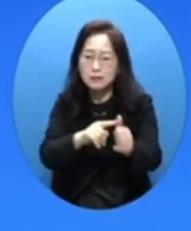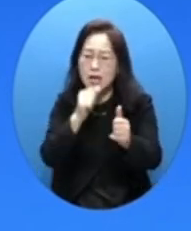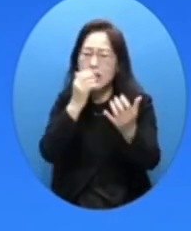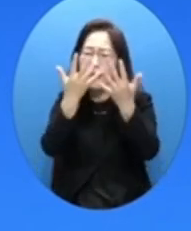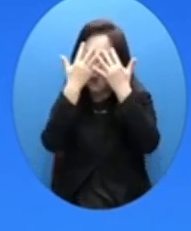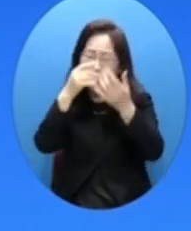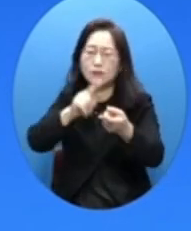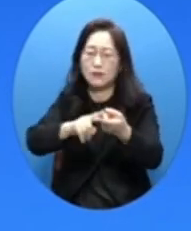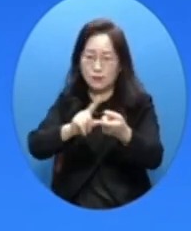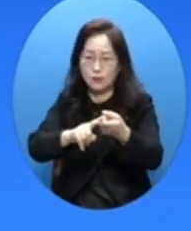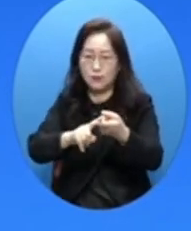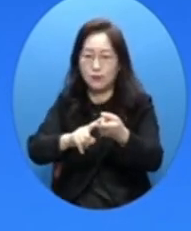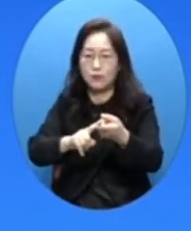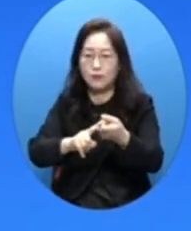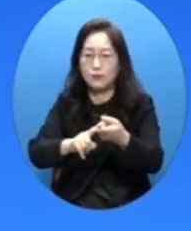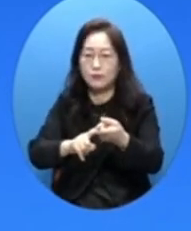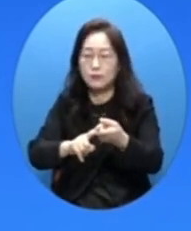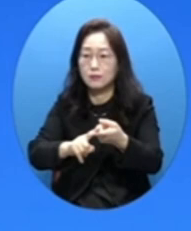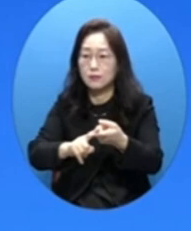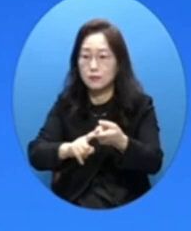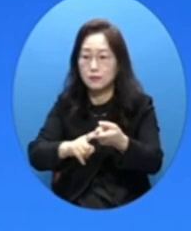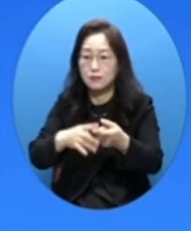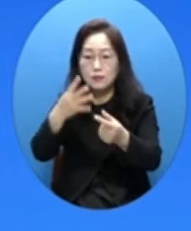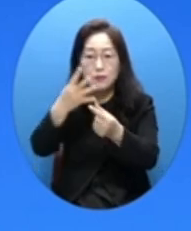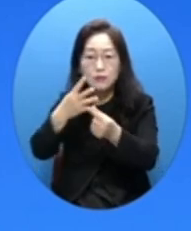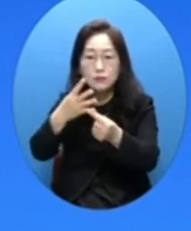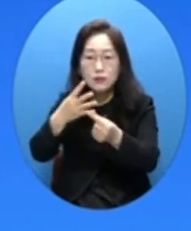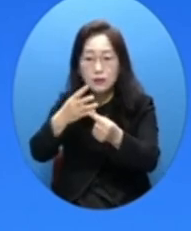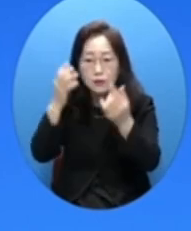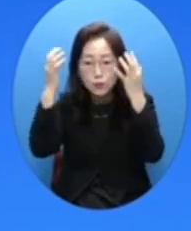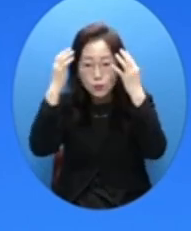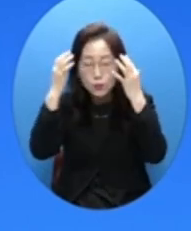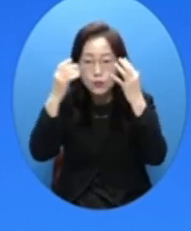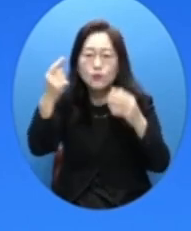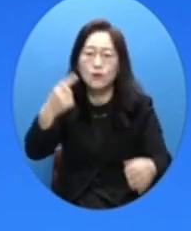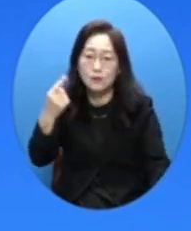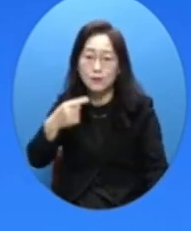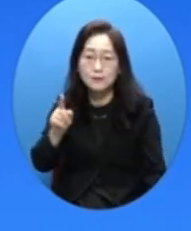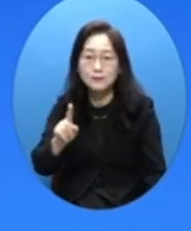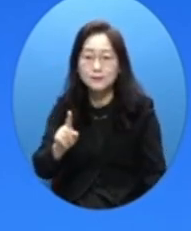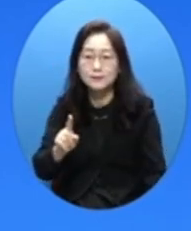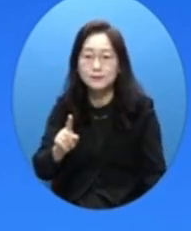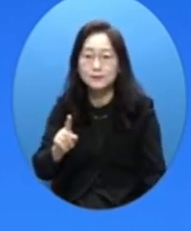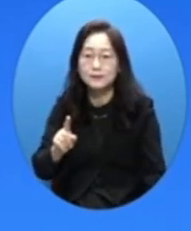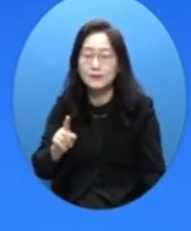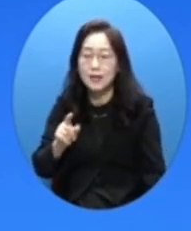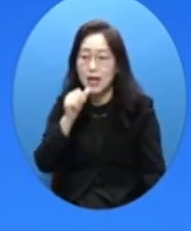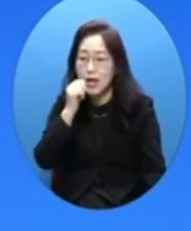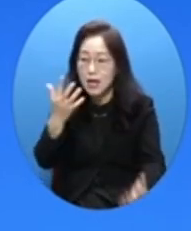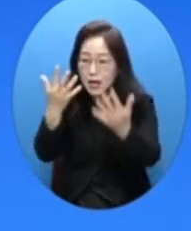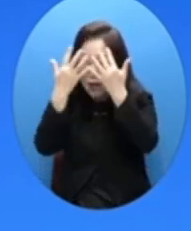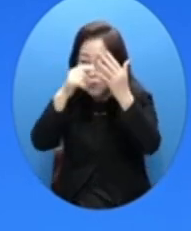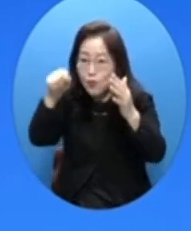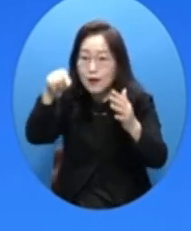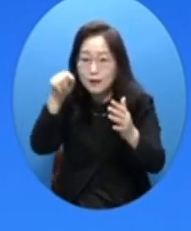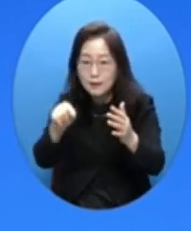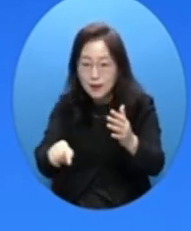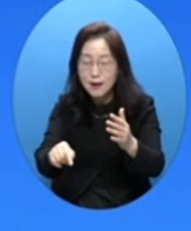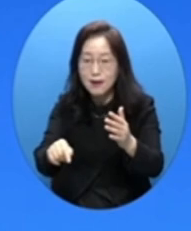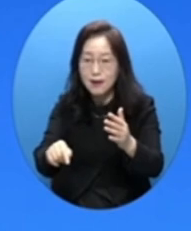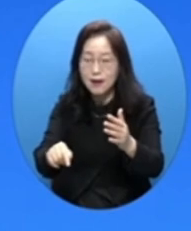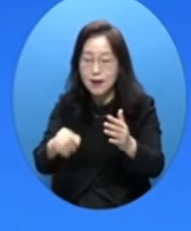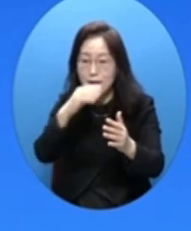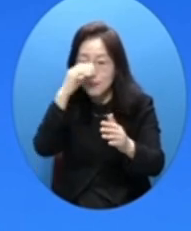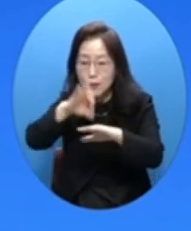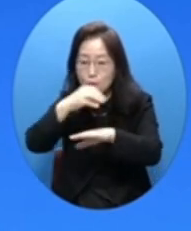있었습니다 그런데네 번째 시련이 다가왔습니다 그것은 그 감옥에 바로 왕의 신하